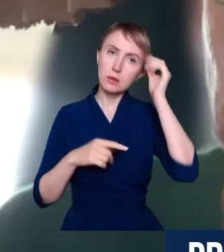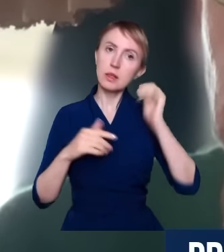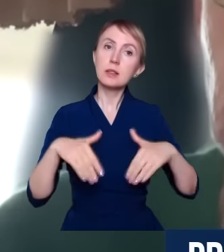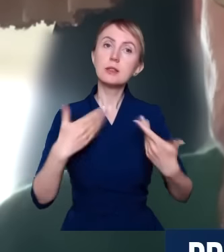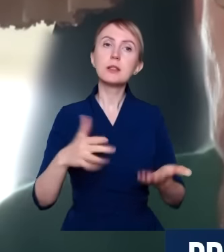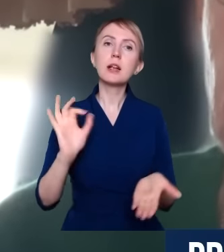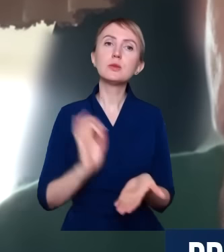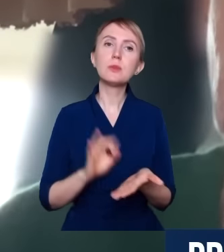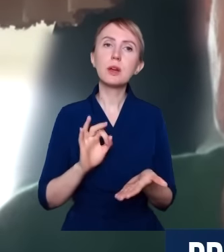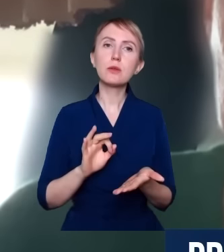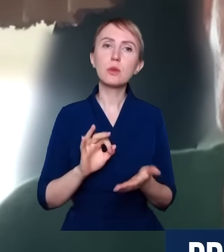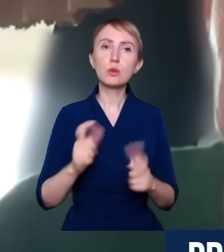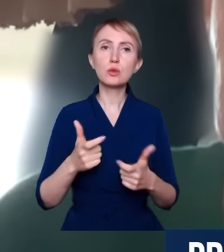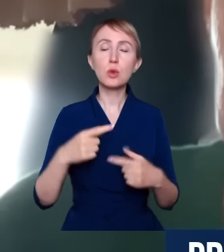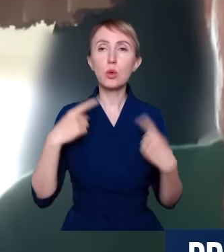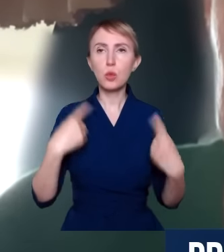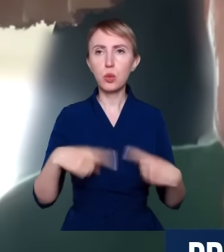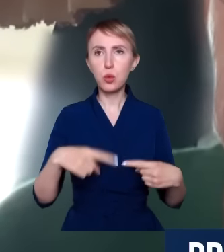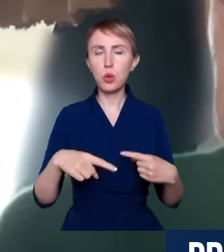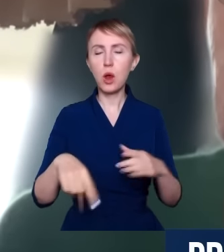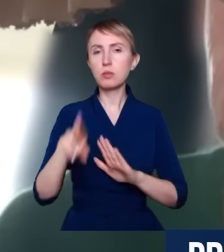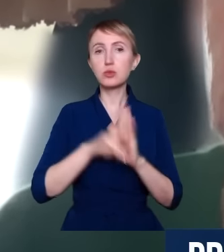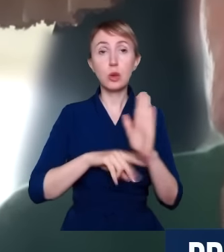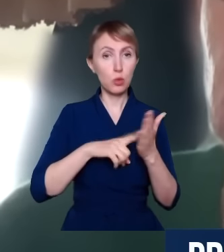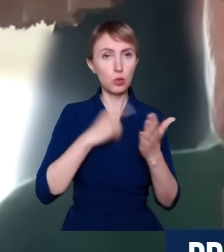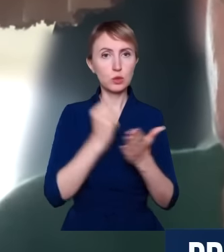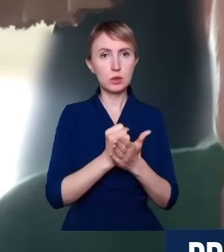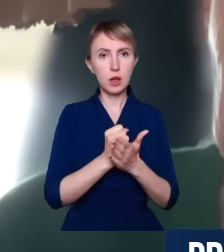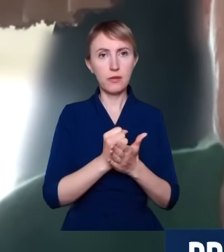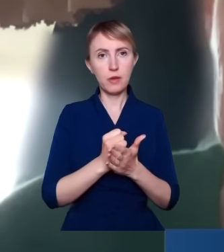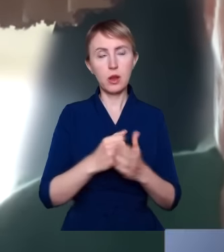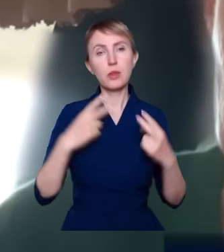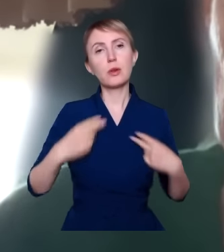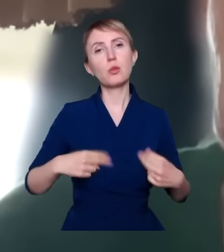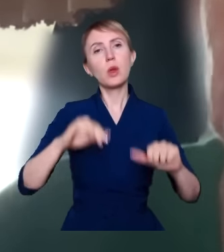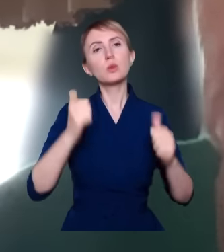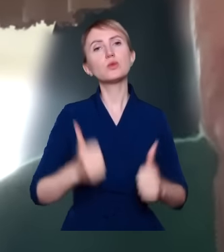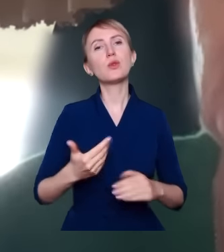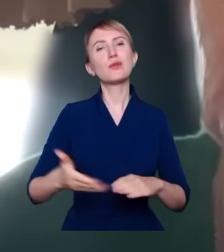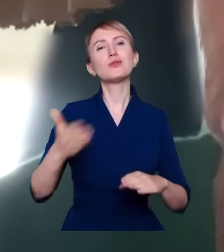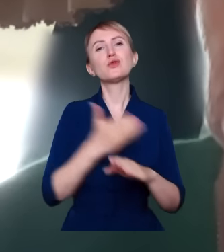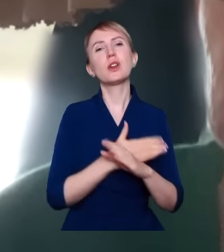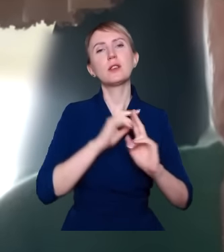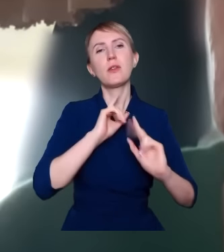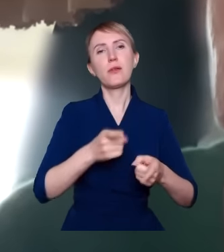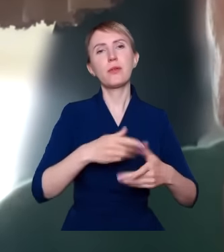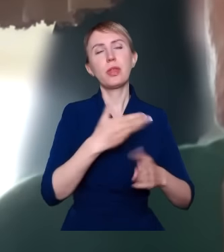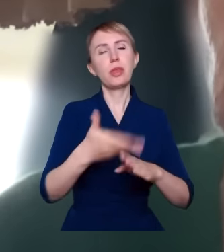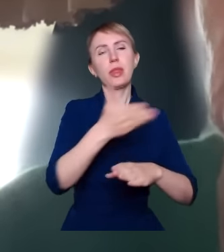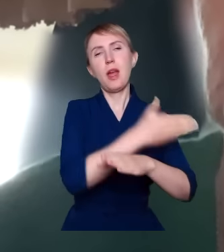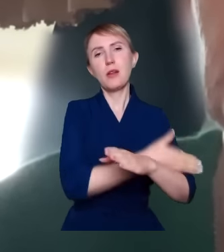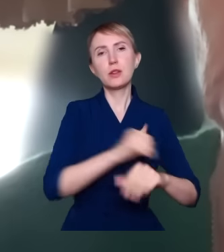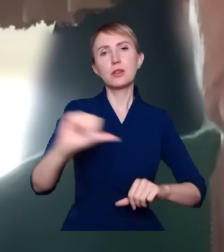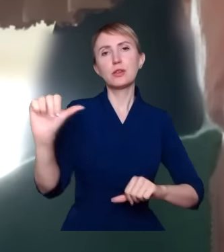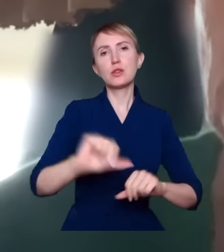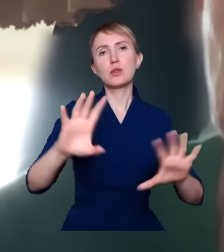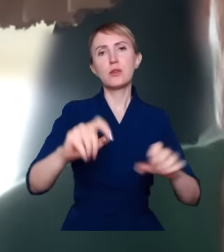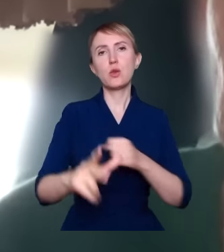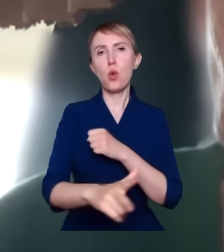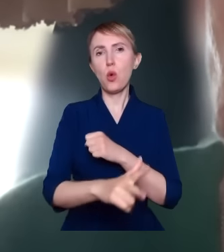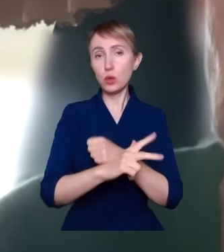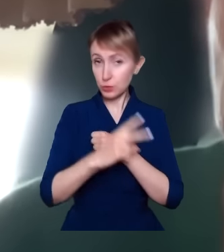to, czego nie było w przepisach ustawy o Trybunale Stanu wydanej przecież bardzo dawno, bo w